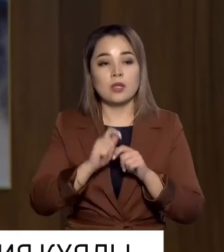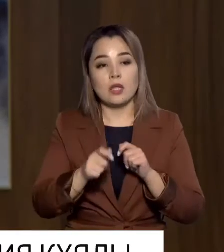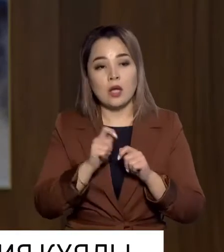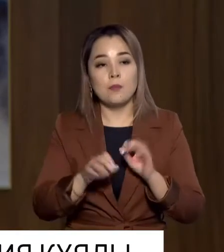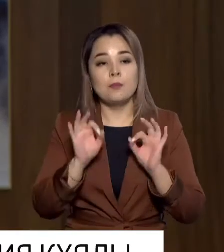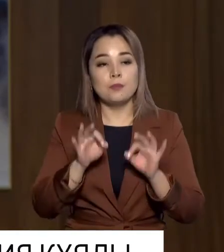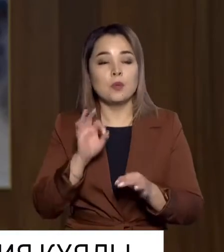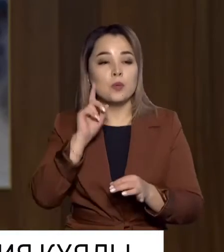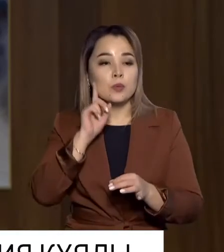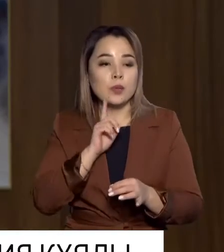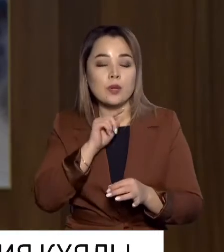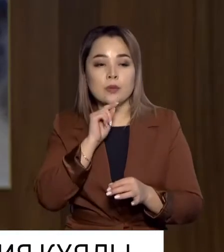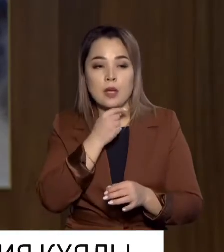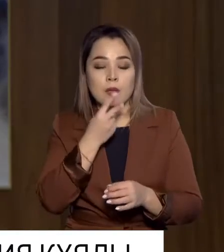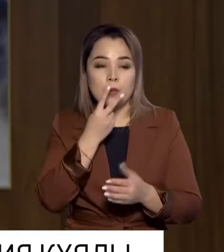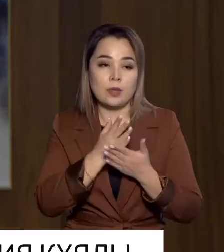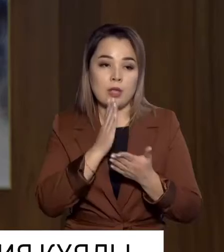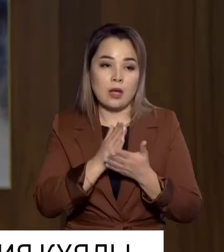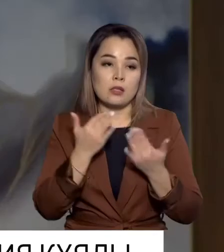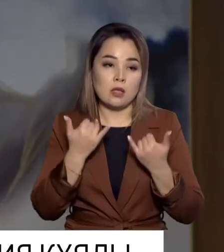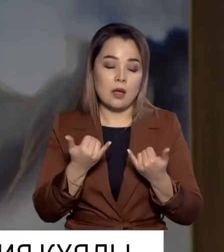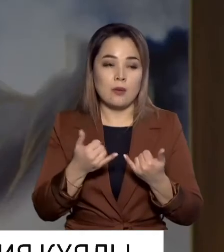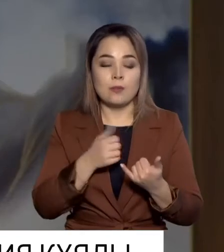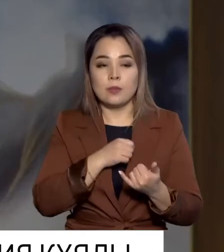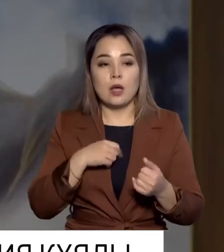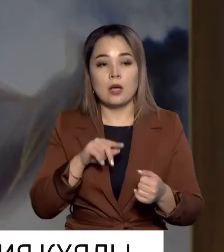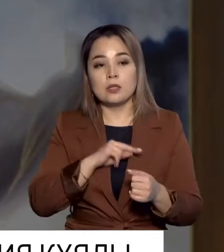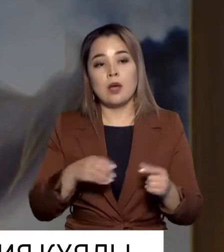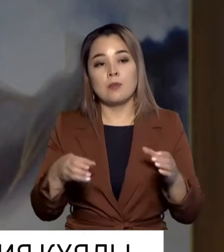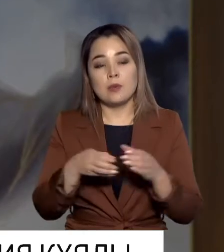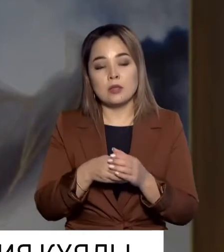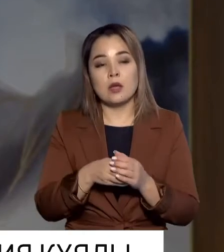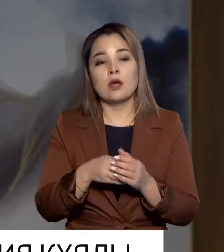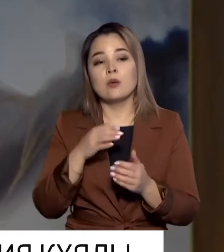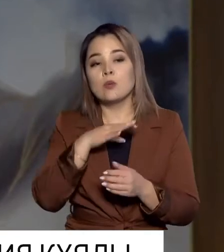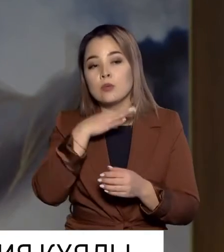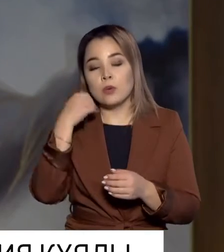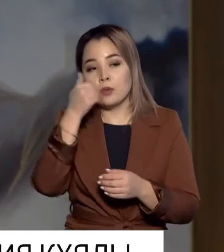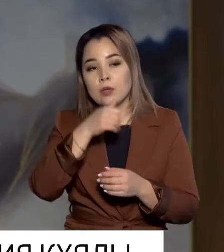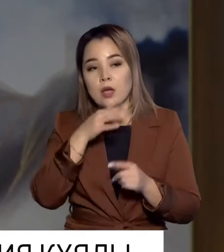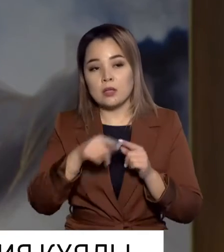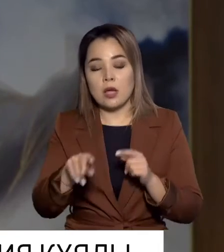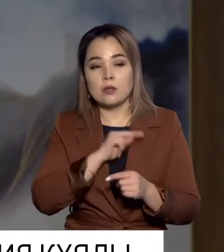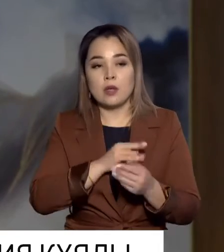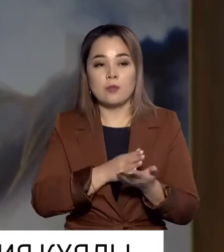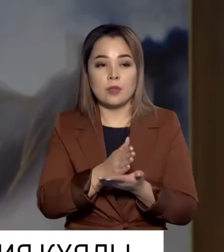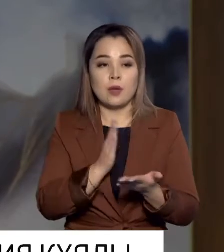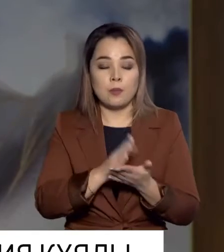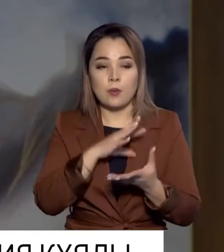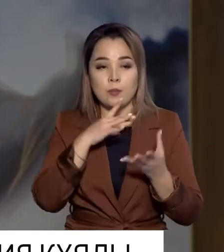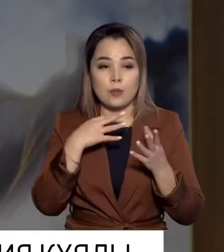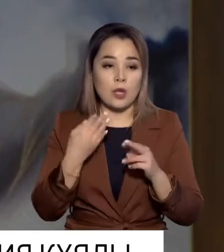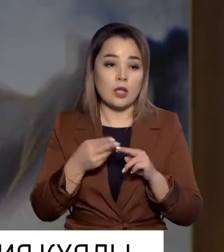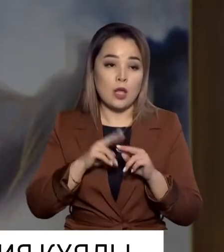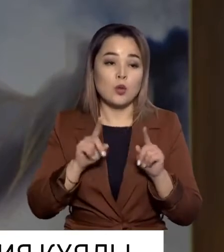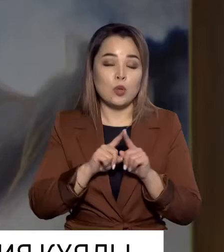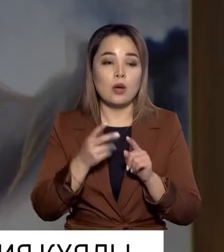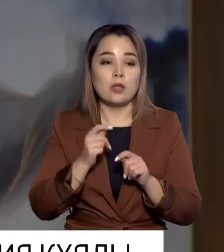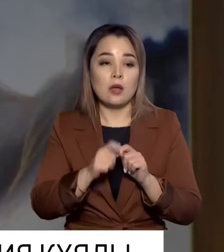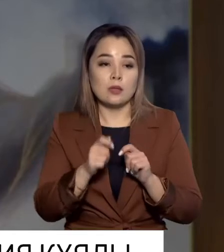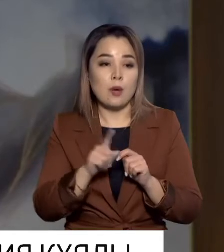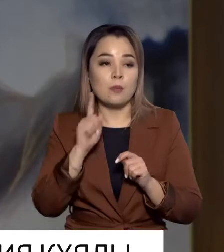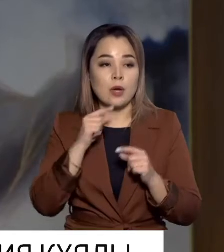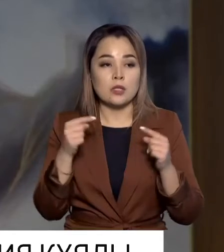өте ыңғайлы кезең. Бізден бөлек 5-6 өзге де серіктестеріміз біраз жылдан бері Қазақстанмен бірлесе жұмыс істеп жатыр. Қанша қаржы бөлетініміз әлі